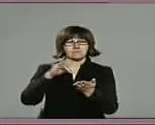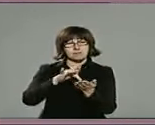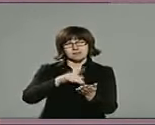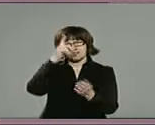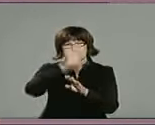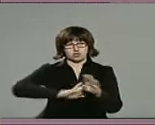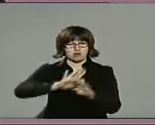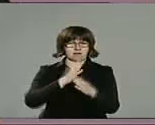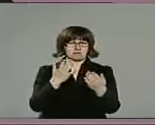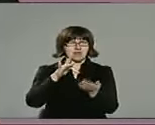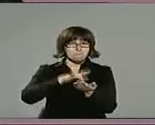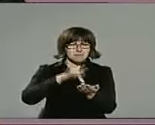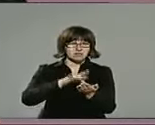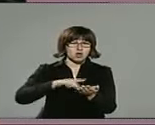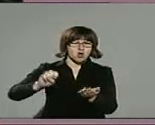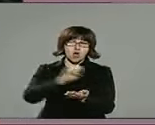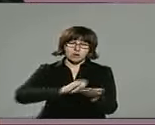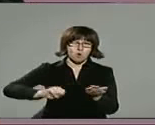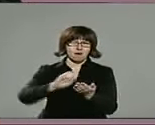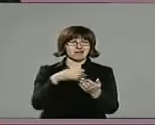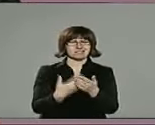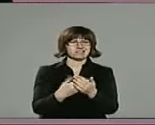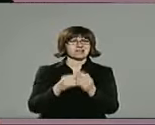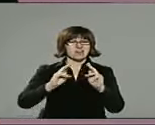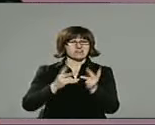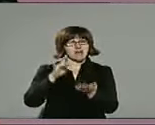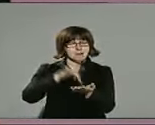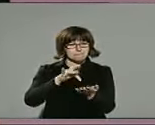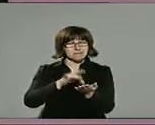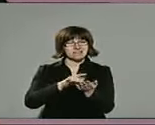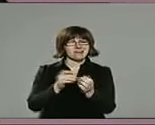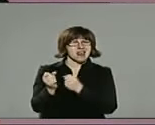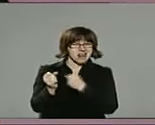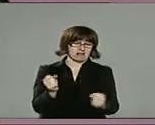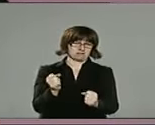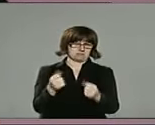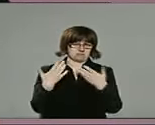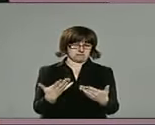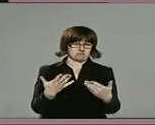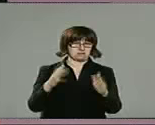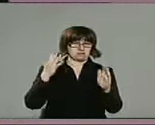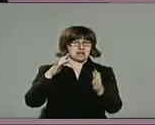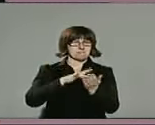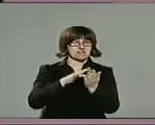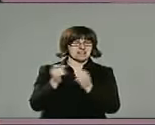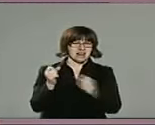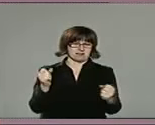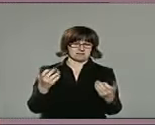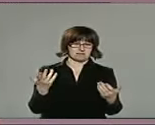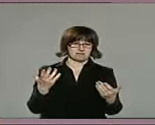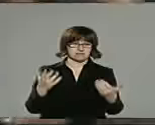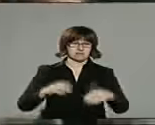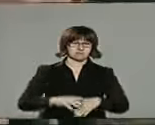in Deutschland, die Mitte in Europa, das ist wieder Mitte links, liebe Genossinnen und Genossen. Mitte links.